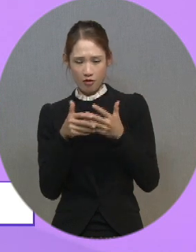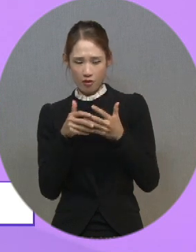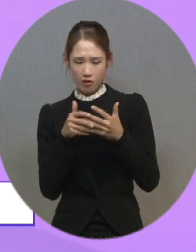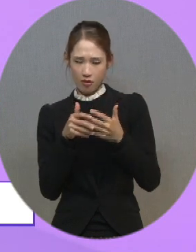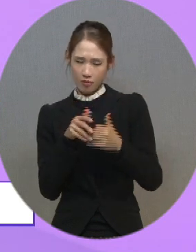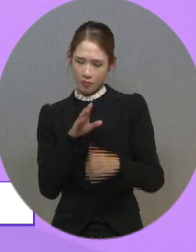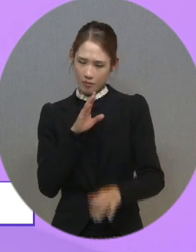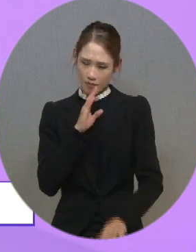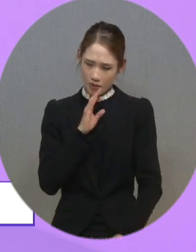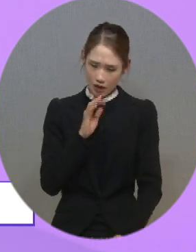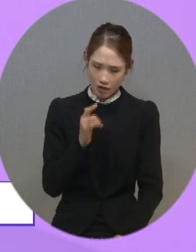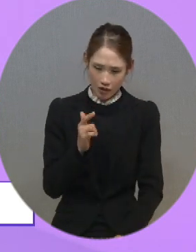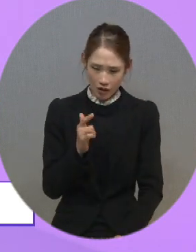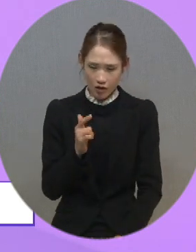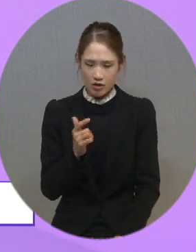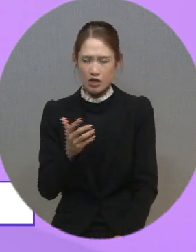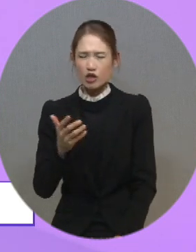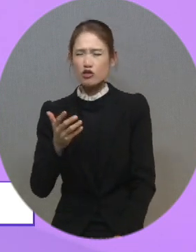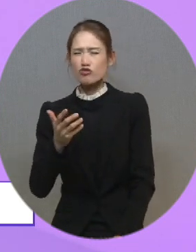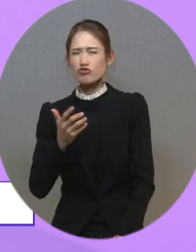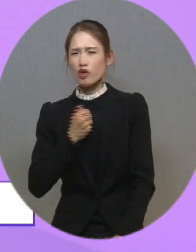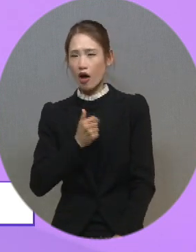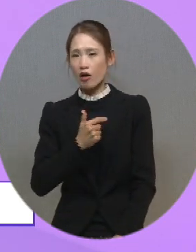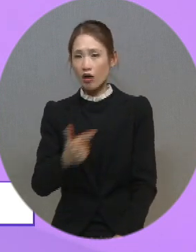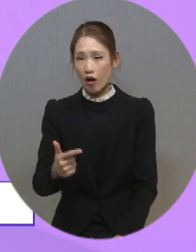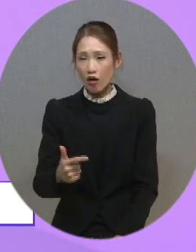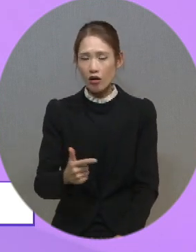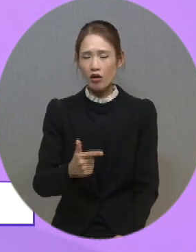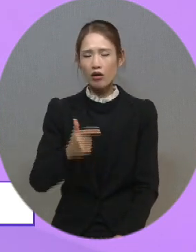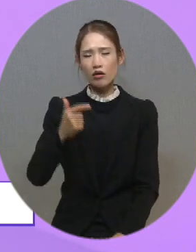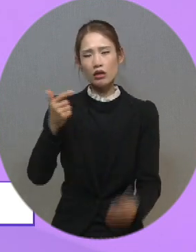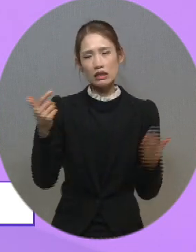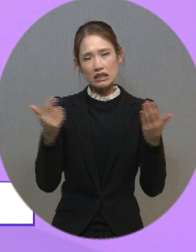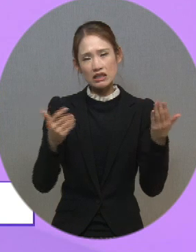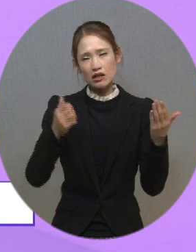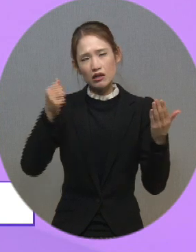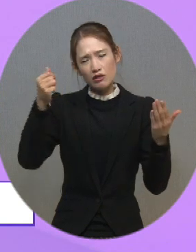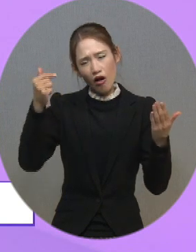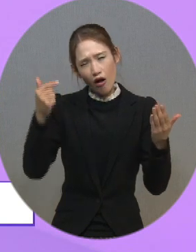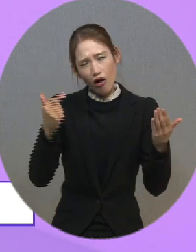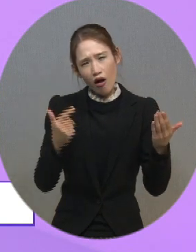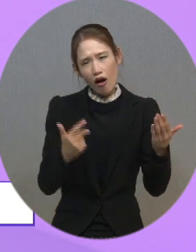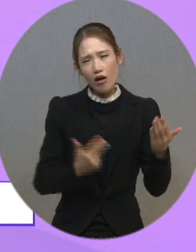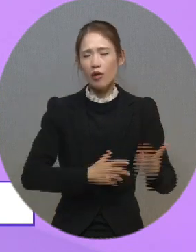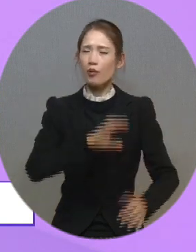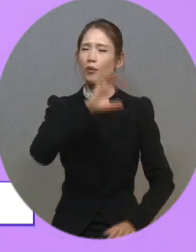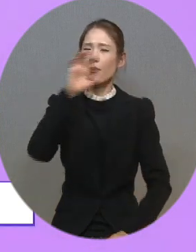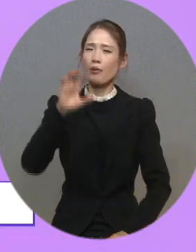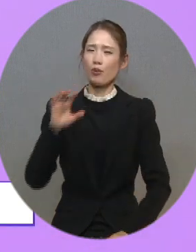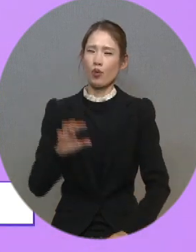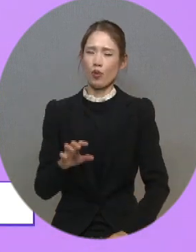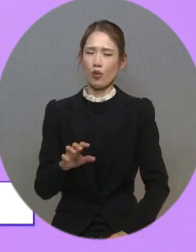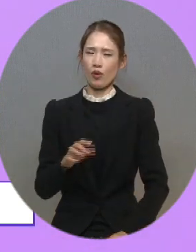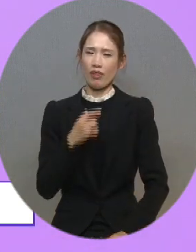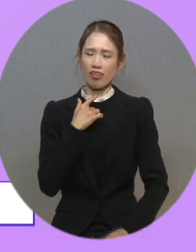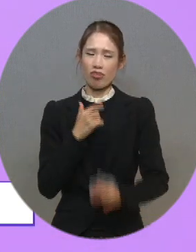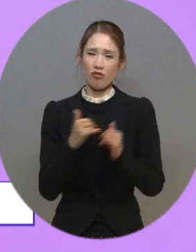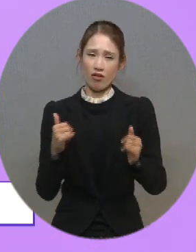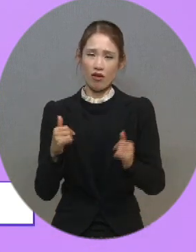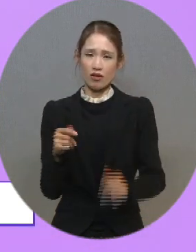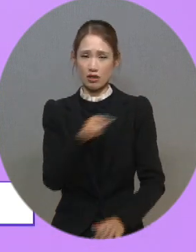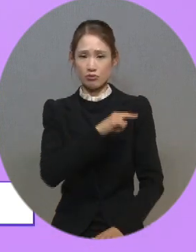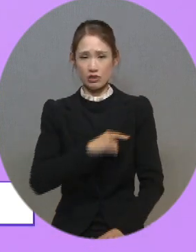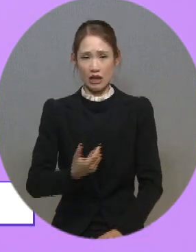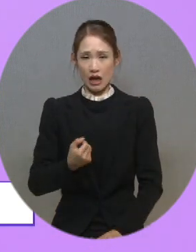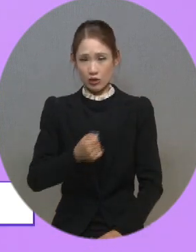그런 굉장히 충격적인 사건들을 여러 번 반복적으로 경험한 사람들인데요. 이분들이 가지고